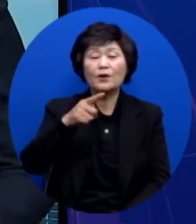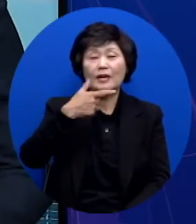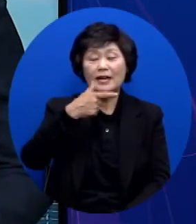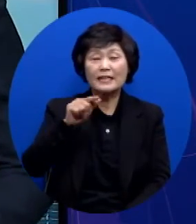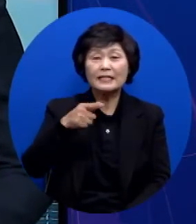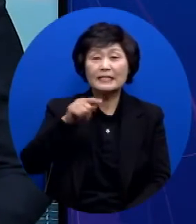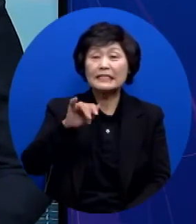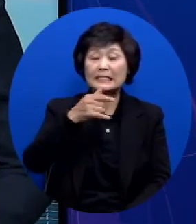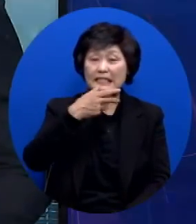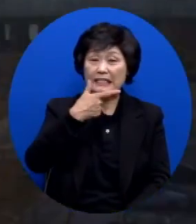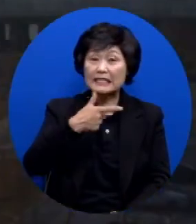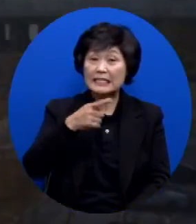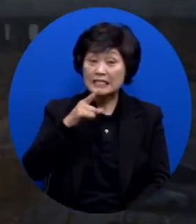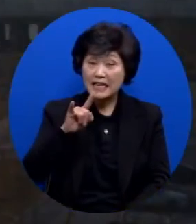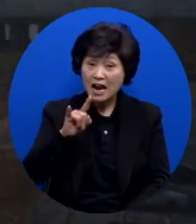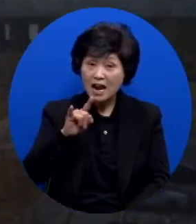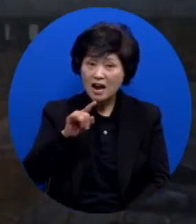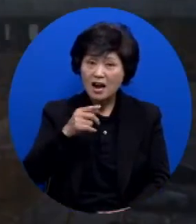분석이 나왔습니다.